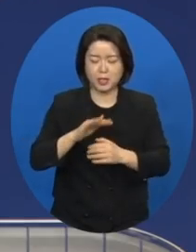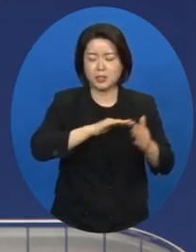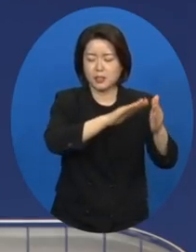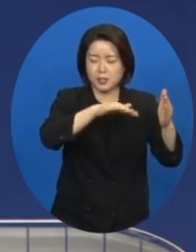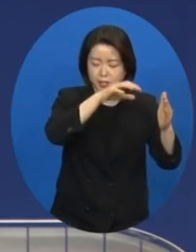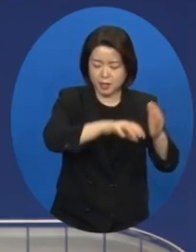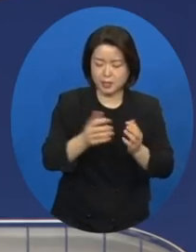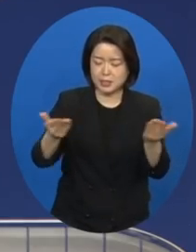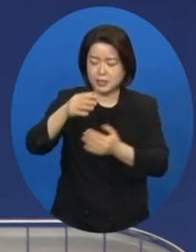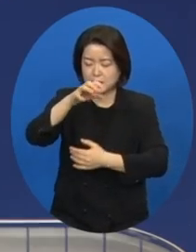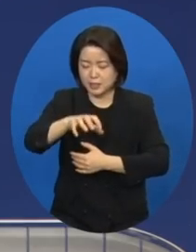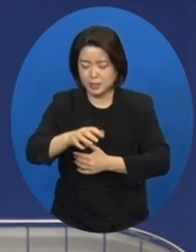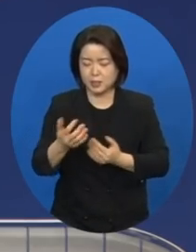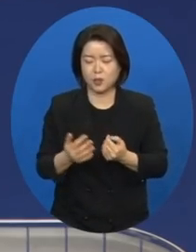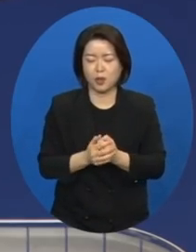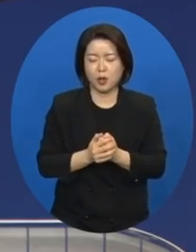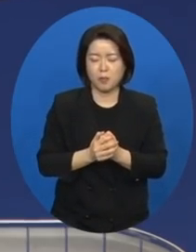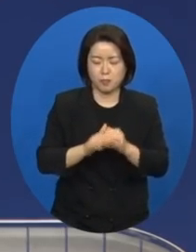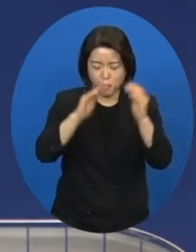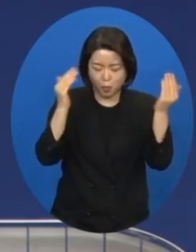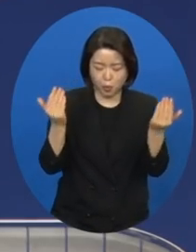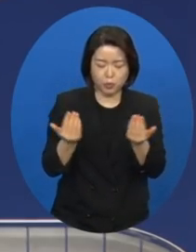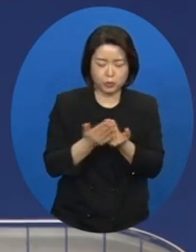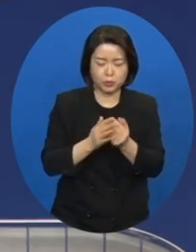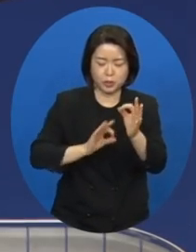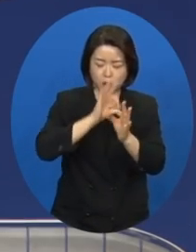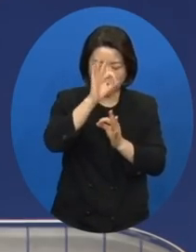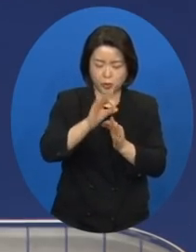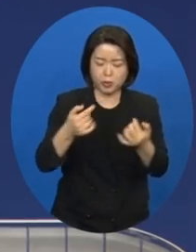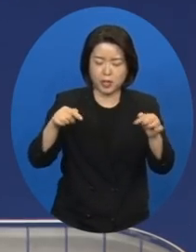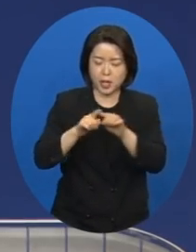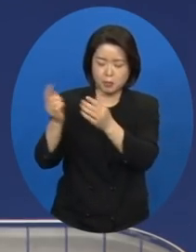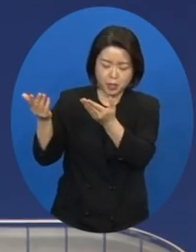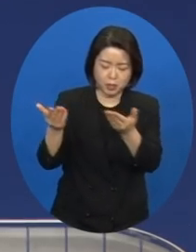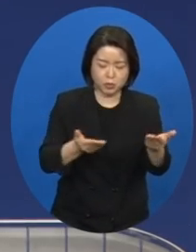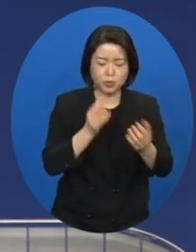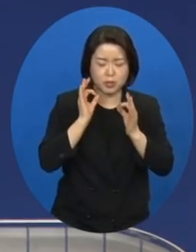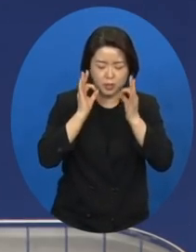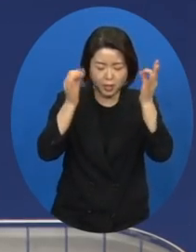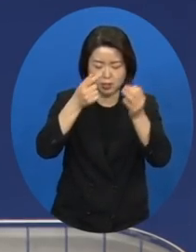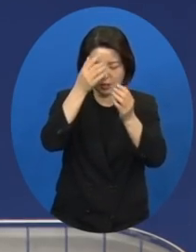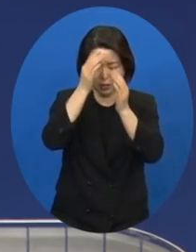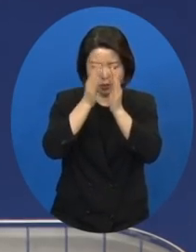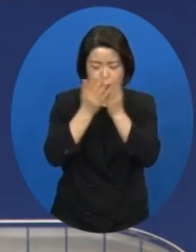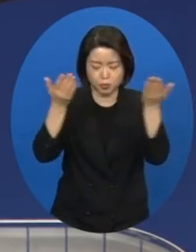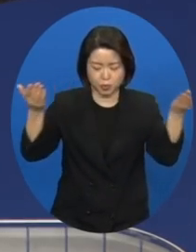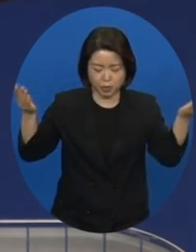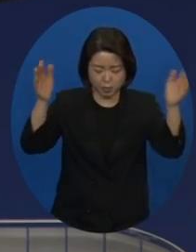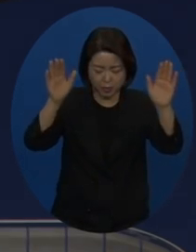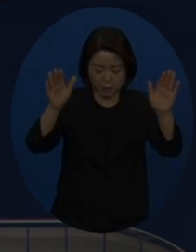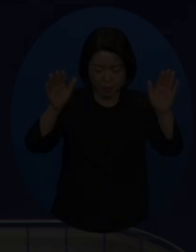가정과 직장과 일터 가운데 이제부터 영원토록 함께 하시기를 간절히 축원하옵나이다. 아멘.